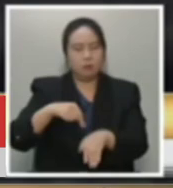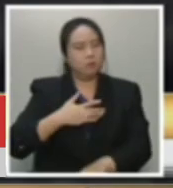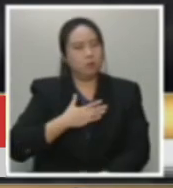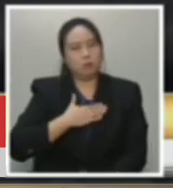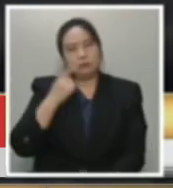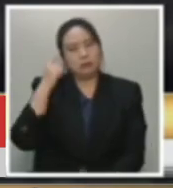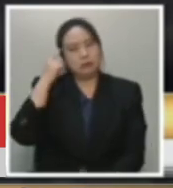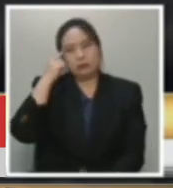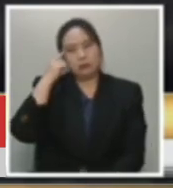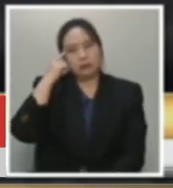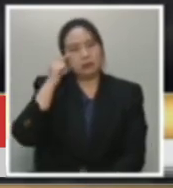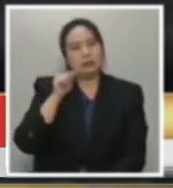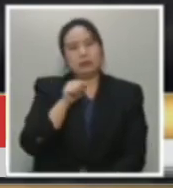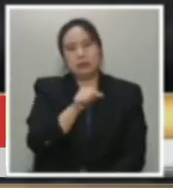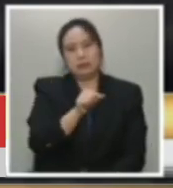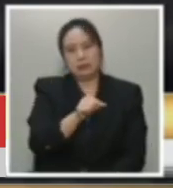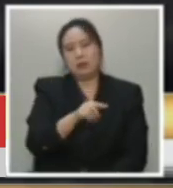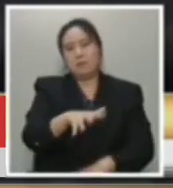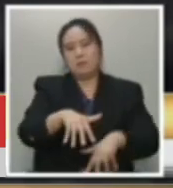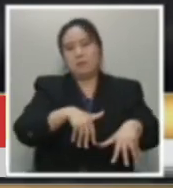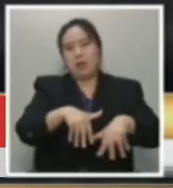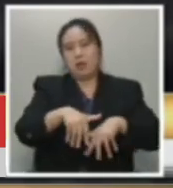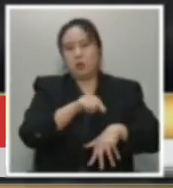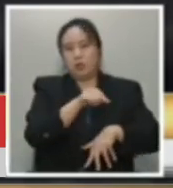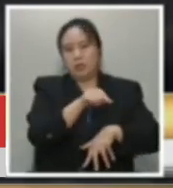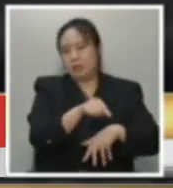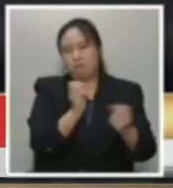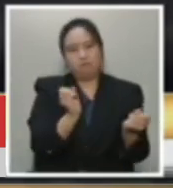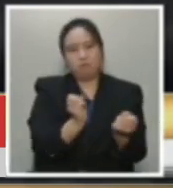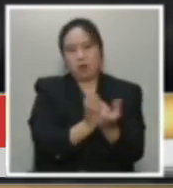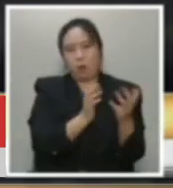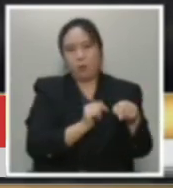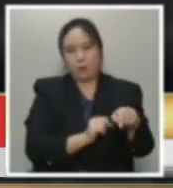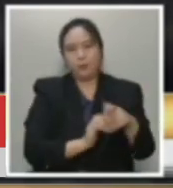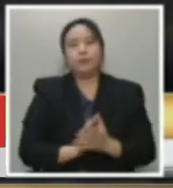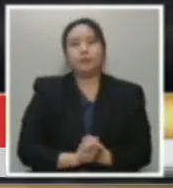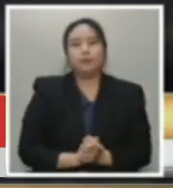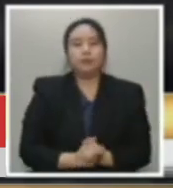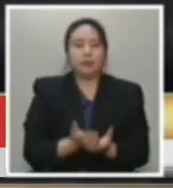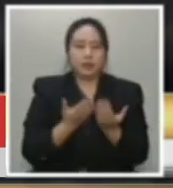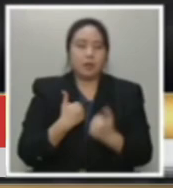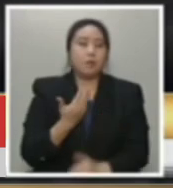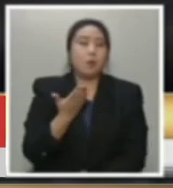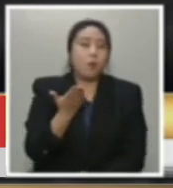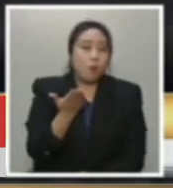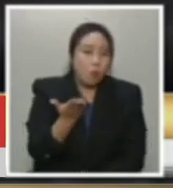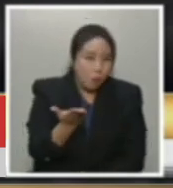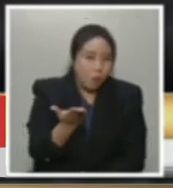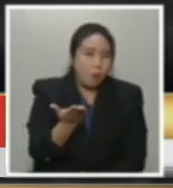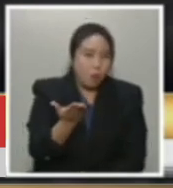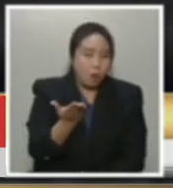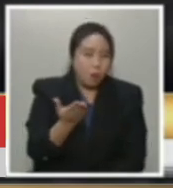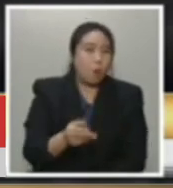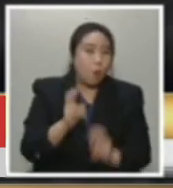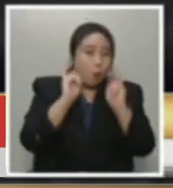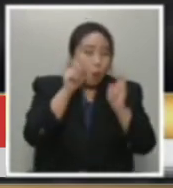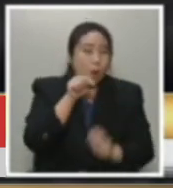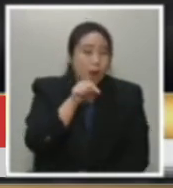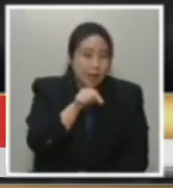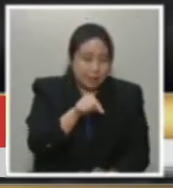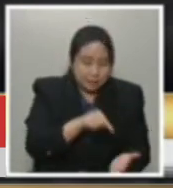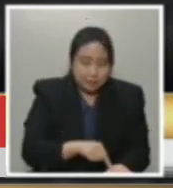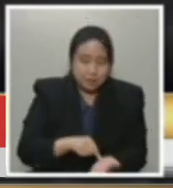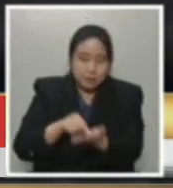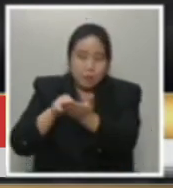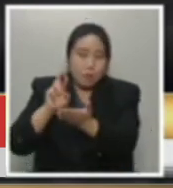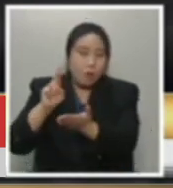างนี้แล้วจะเสียหายกับพี่น้องชาวแม่ทาเป็นจํานวนมากผมเลยจะขอความอนุญาตท่านว่าได้ส่งเรื่องนี้ไปขอความอนุญาตรัฐมนตรีว่าการ